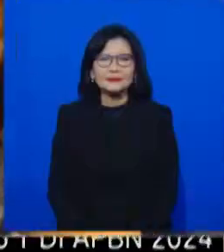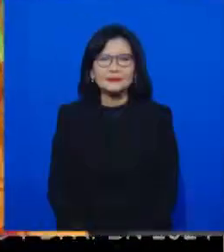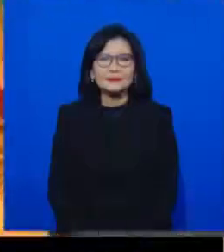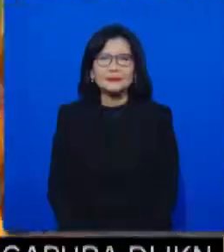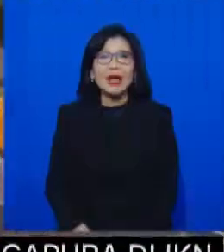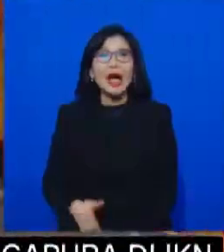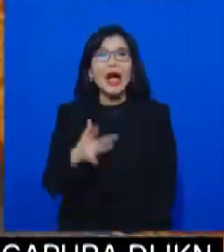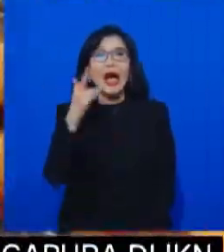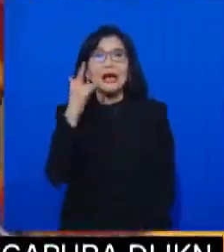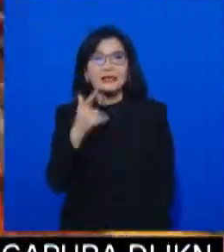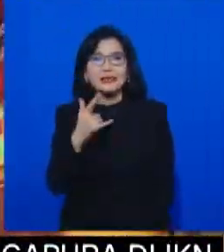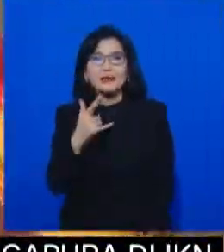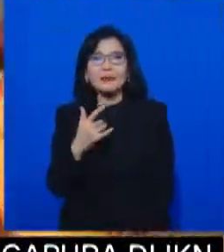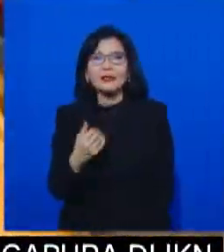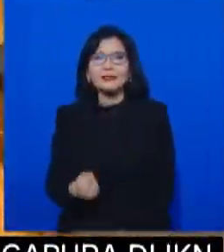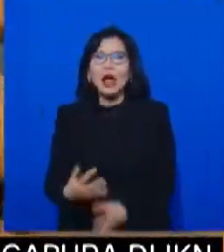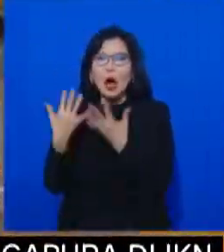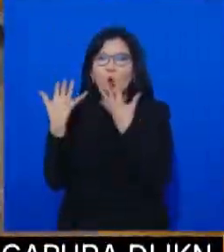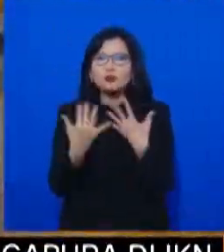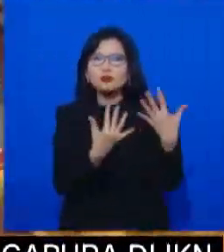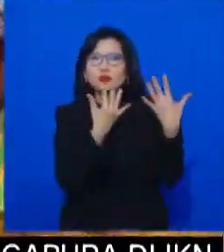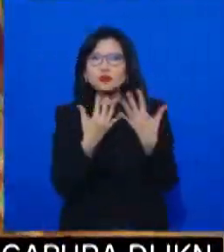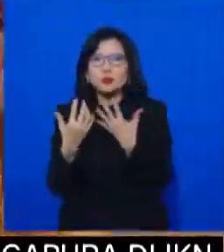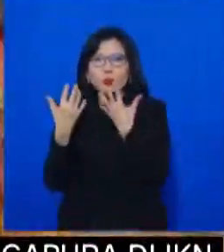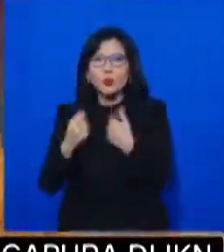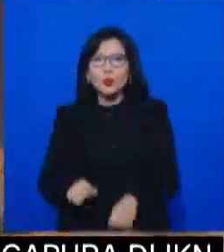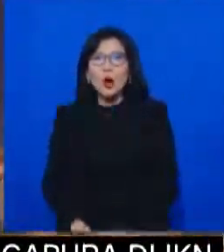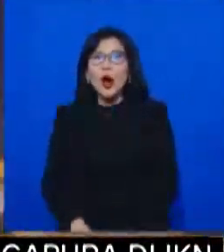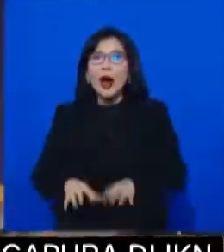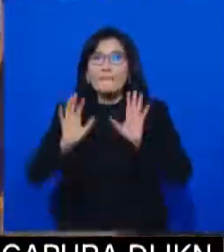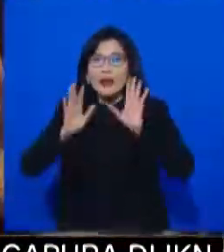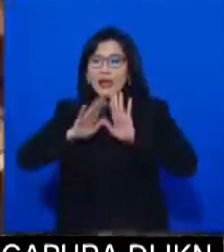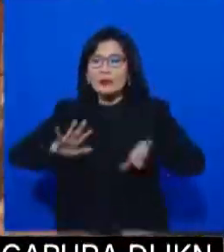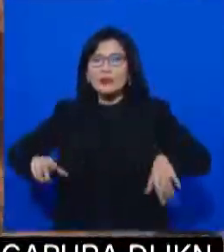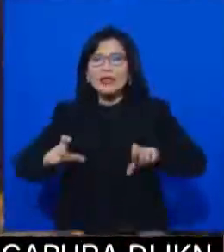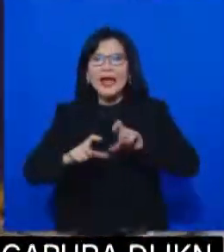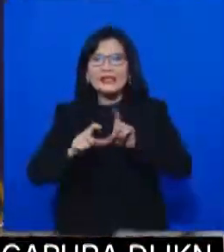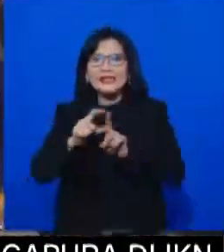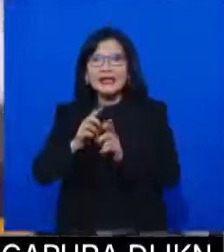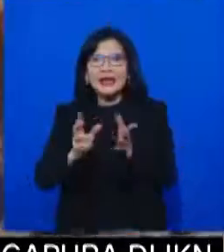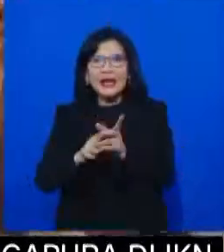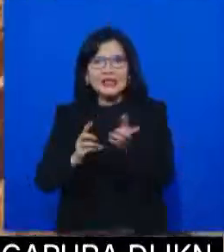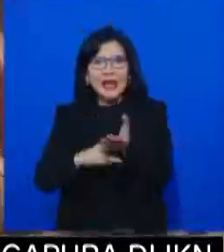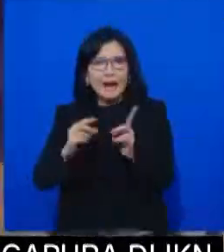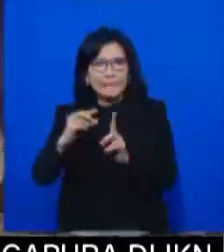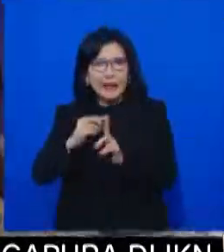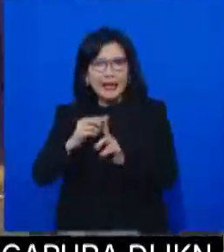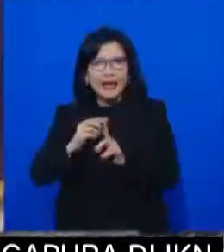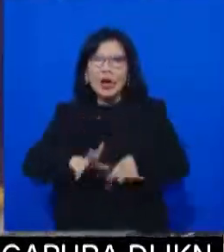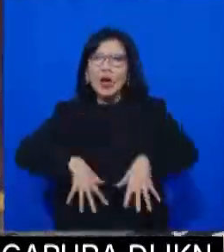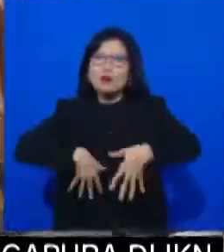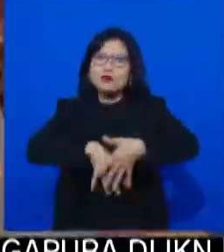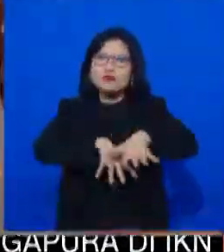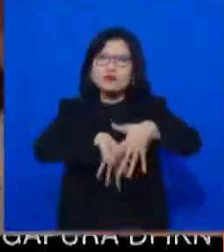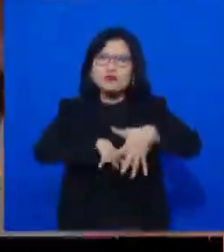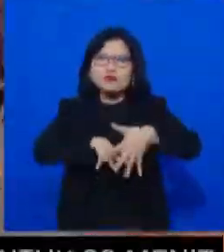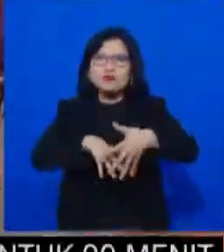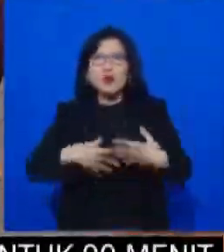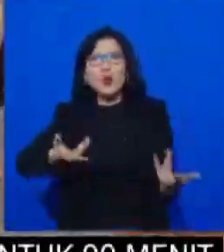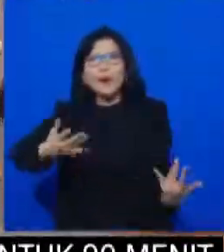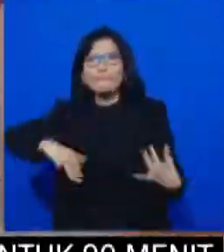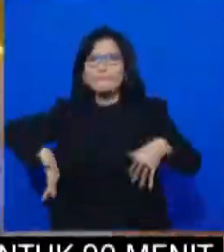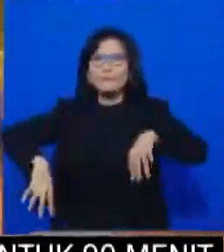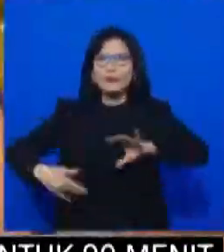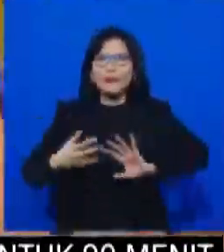Masih dalam puncak HUT Kabupaten Subang, ratusan pelajar SD hingga SMP ambil bagian dalam pergelaran kolosal sisingaan di lapangan Bintang